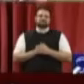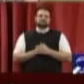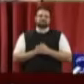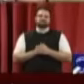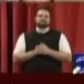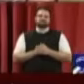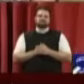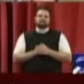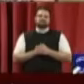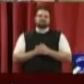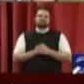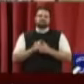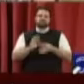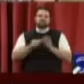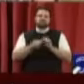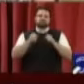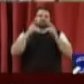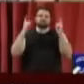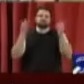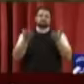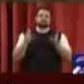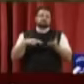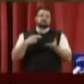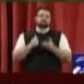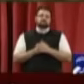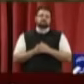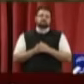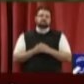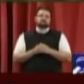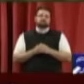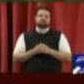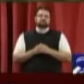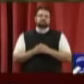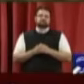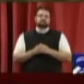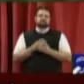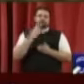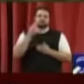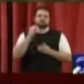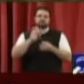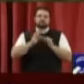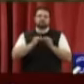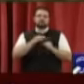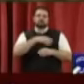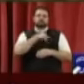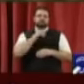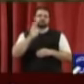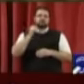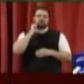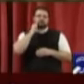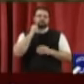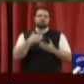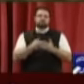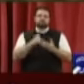Și concluzia care ar fi la toate vorbile astea? Concluzia e, uitați-vă în vorbile de duhalii străbunilor, că spun mare